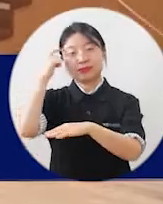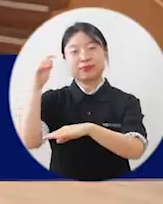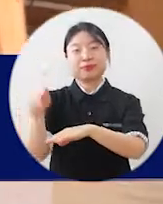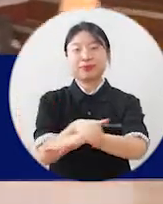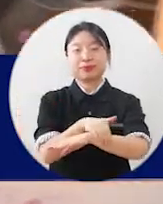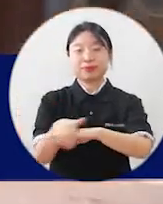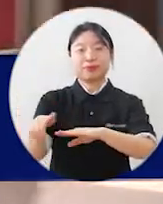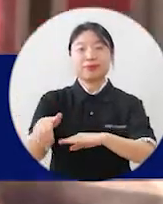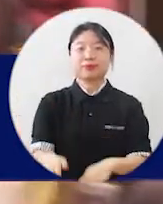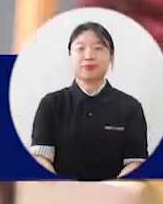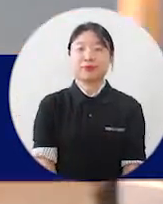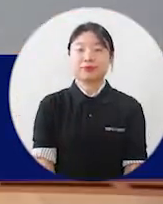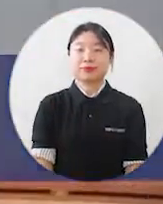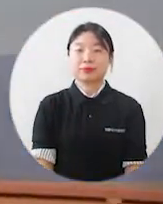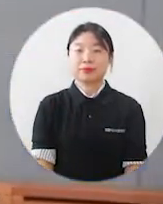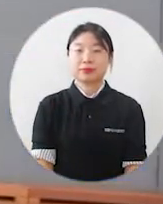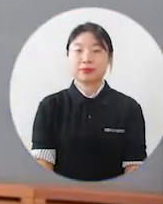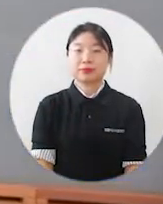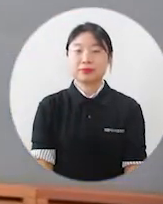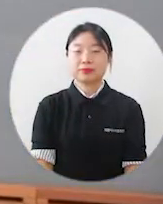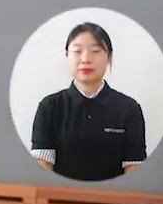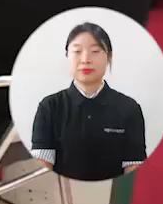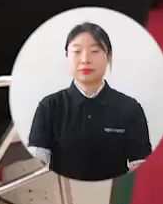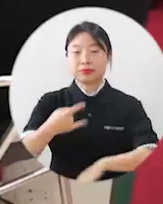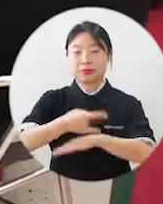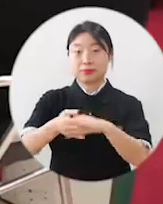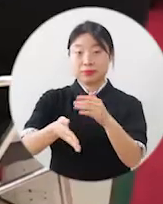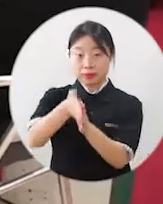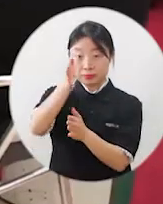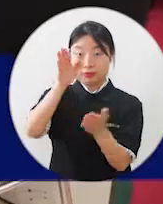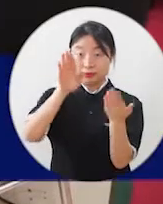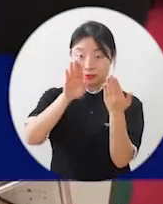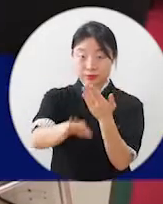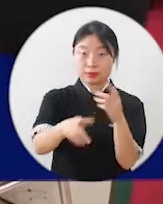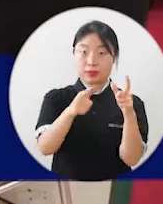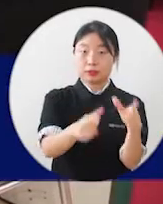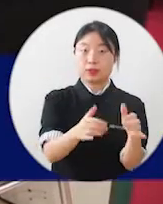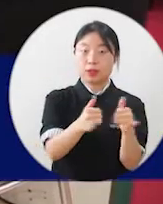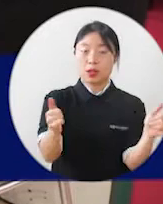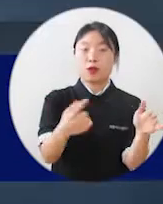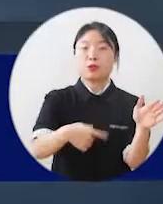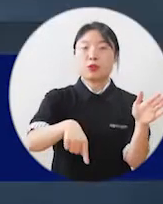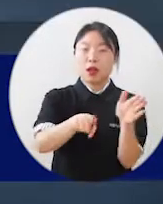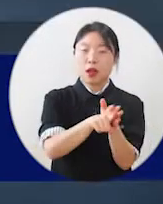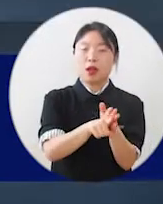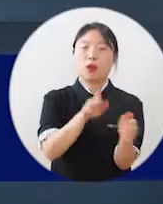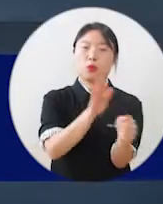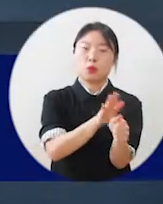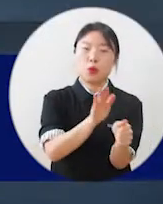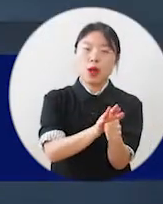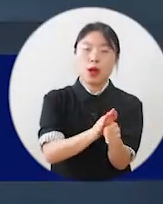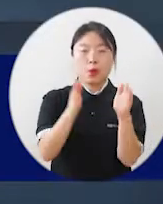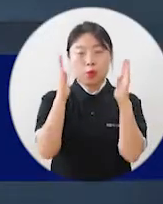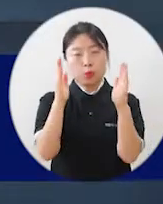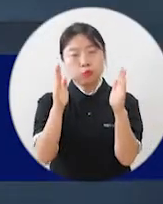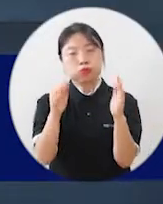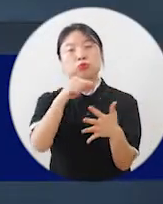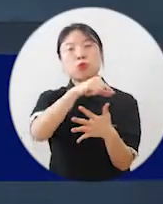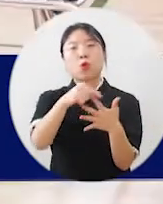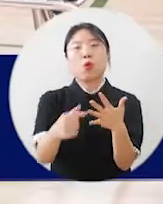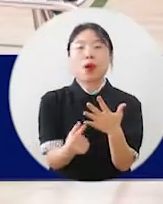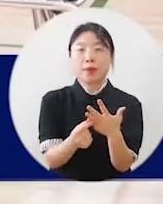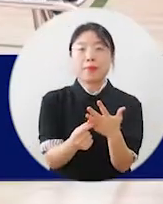내 소외계층을 위해 전달할 예정입니다. 의왕시는 앞으로도 시민을 위한 다양한 평생학습 콘텐츠를